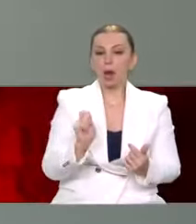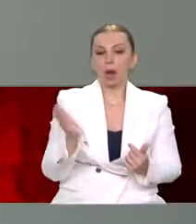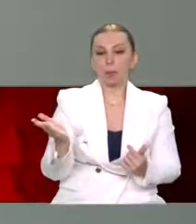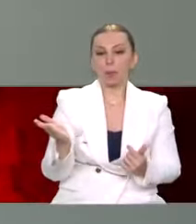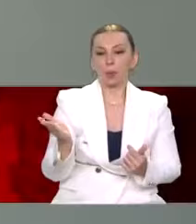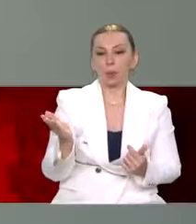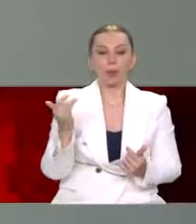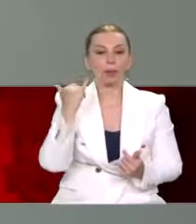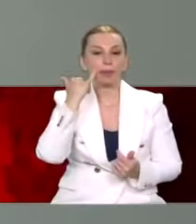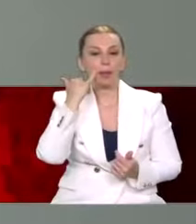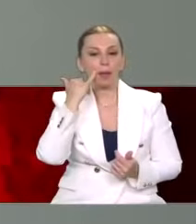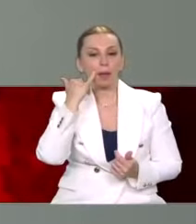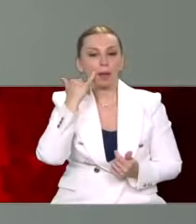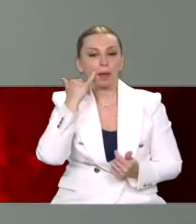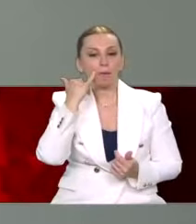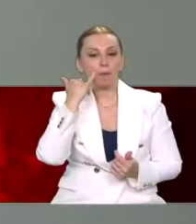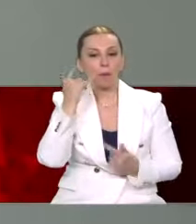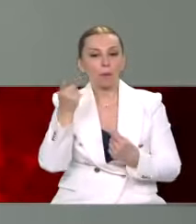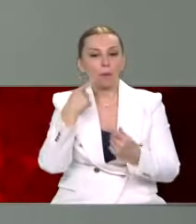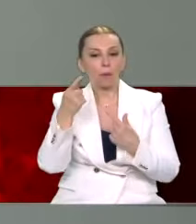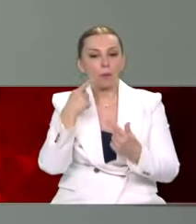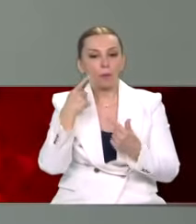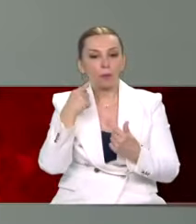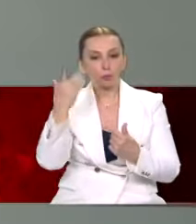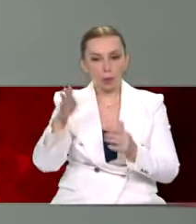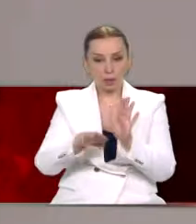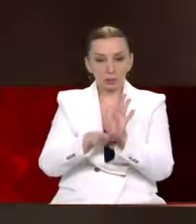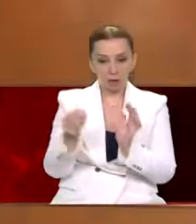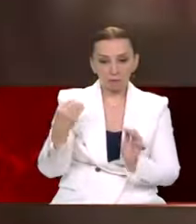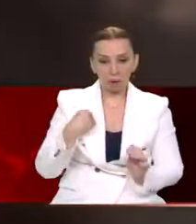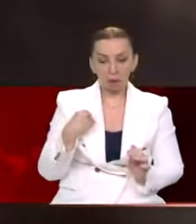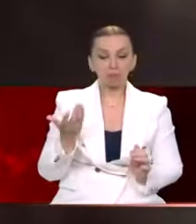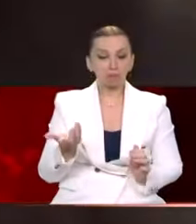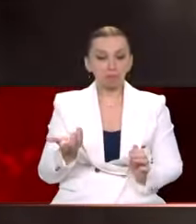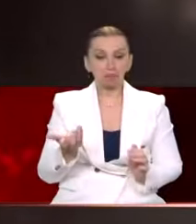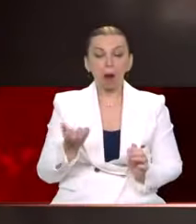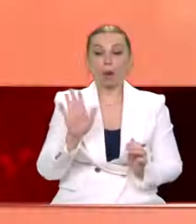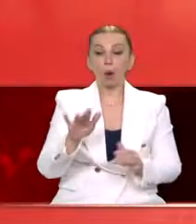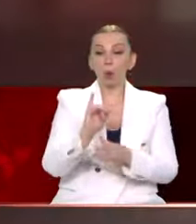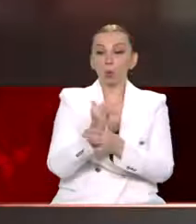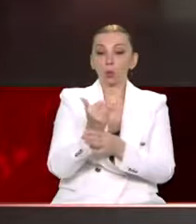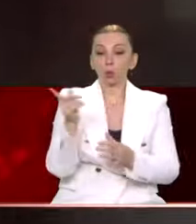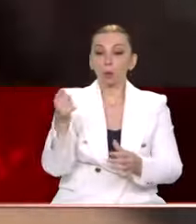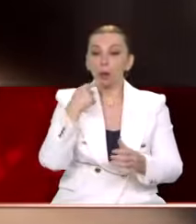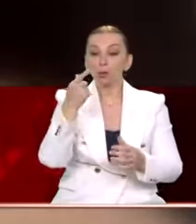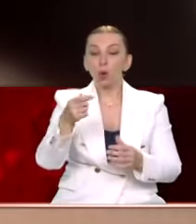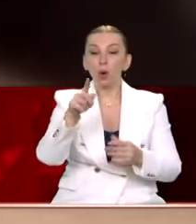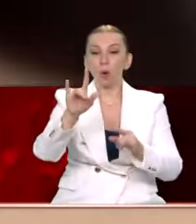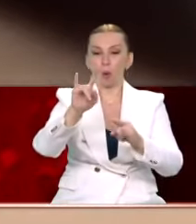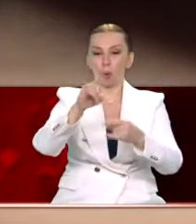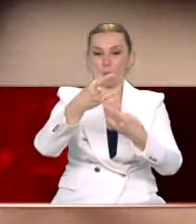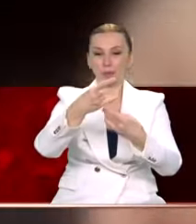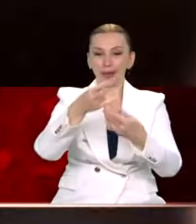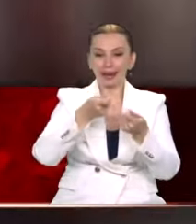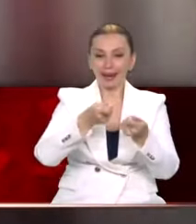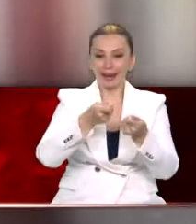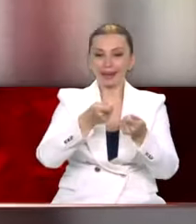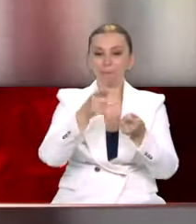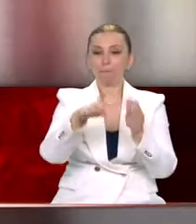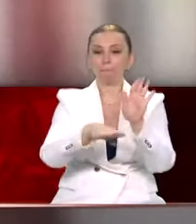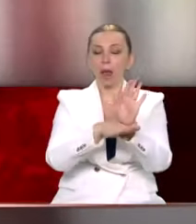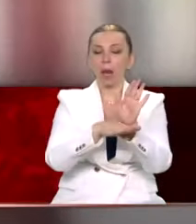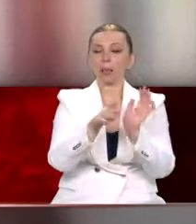sınav gerçekleştiriliyor. Sonra sertifikayı alabiliyorum. Evet, alabiliyorsun. Ama uzmanlar online eğitimle alınan belgelerin